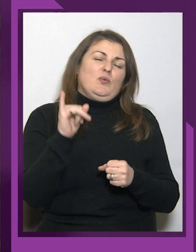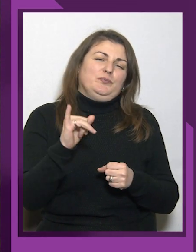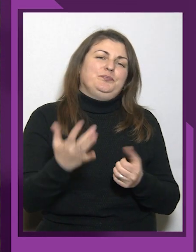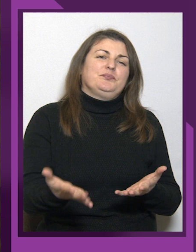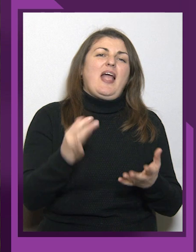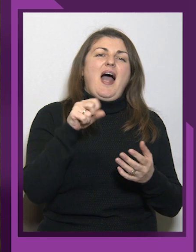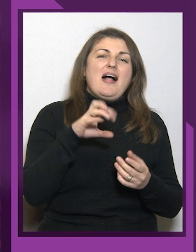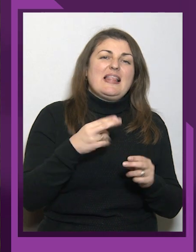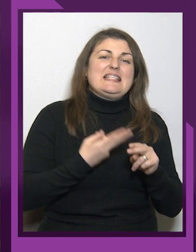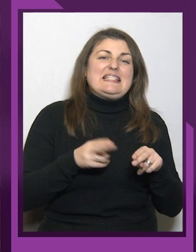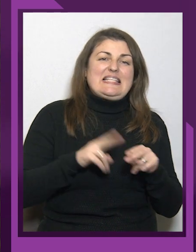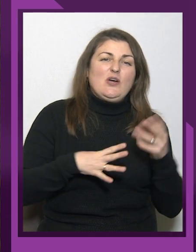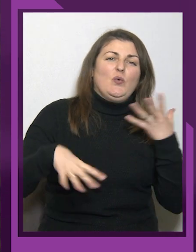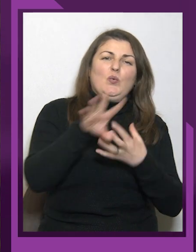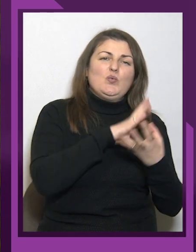Дякую!